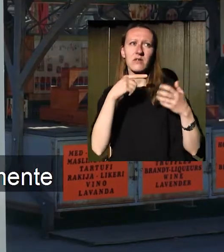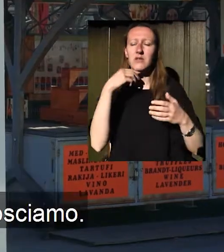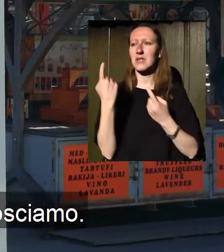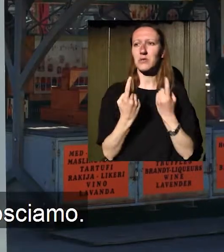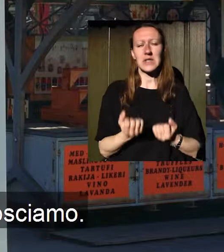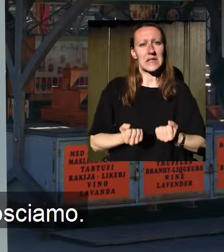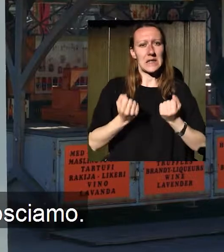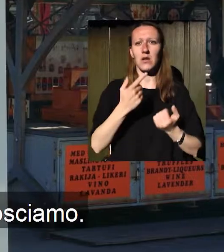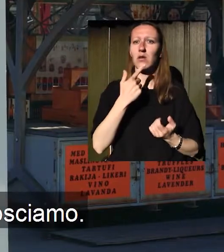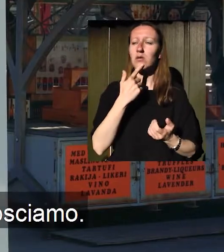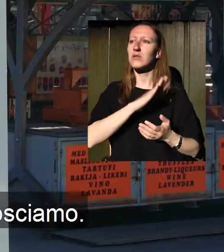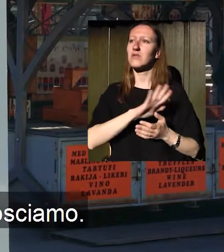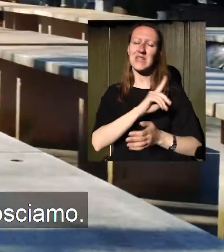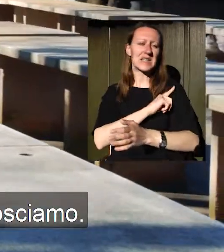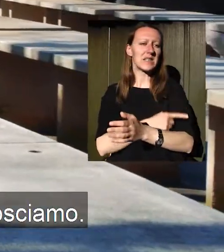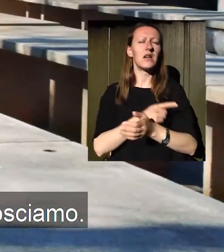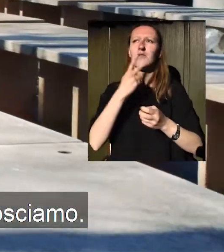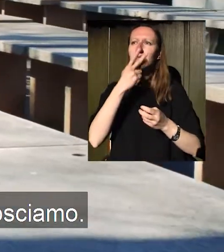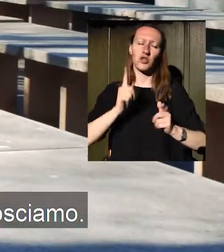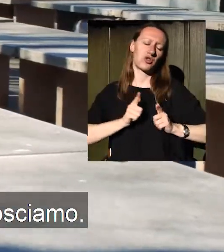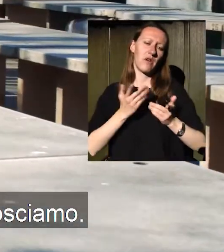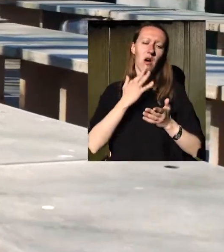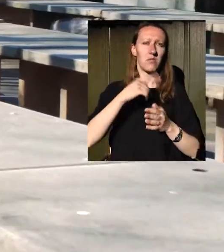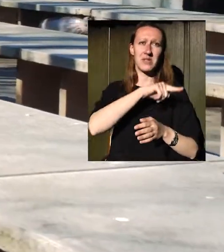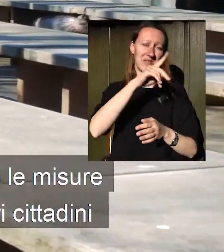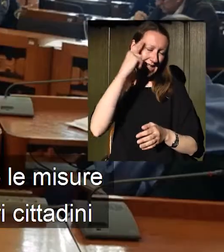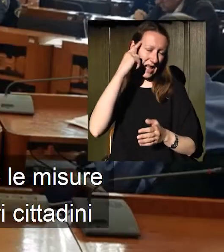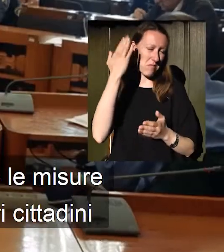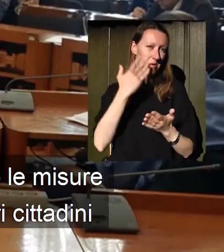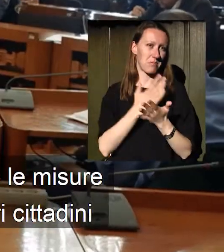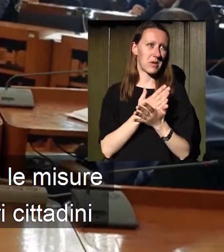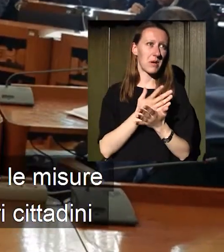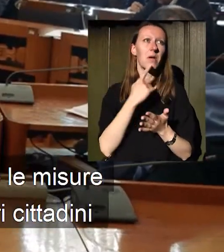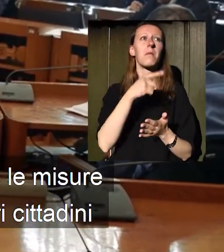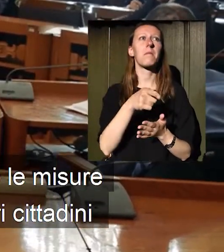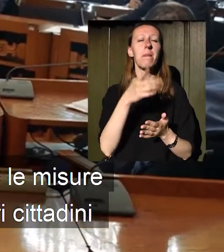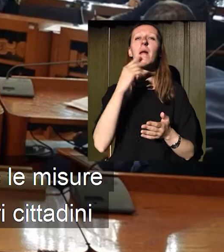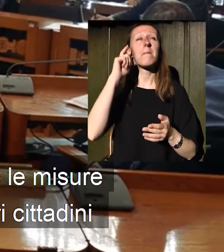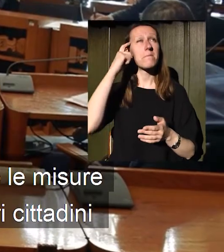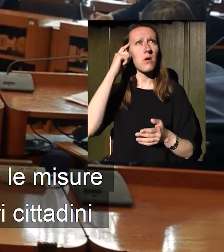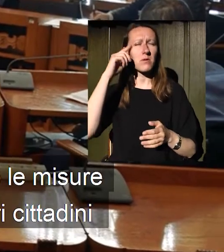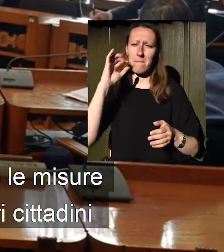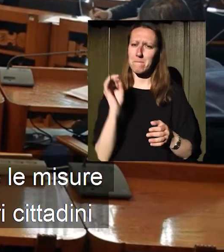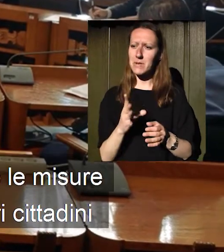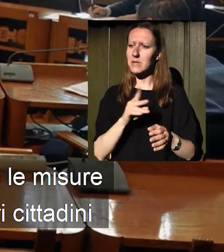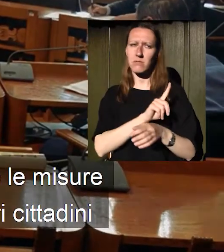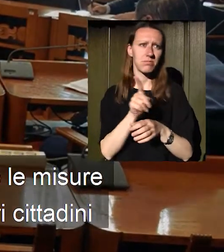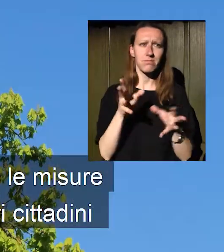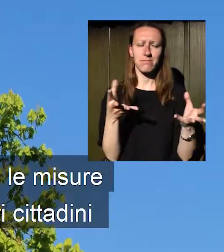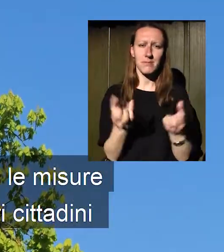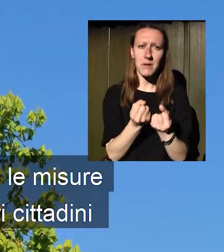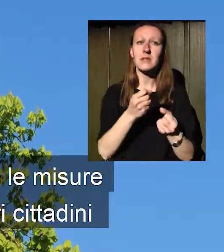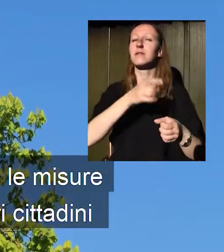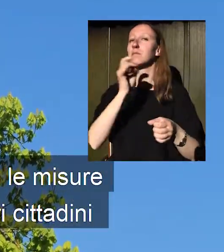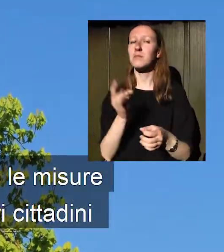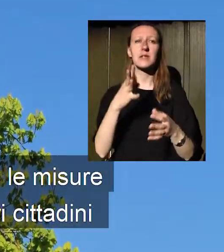okolnosti koje su se sve snažno odrazile na život kakav poznajemo. Unatoč tome, promišljenim i brzim reakcijama, pravodobno smo